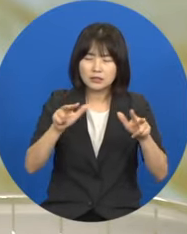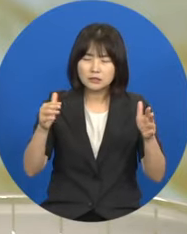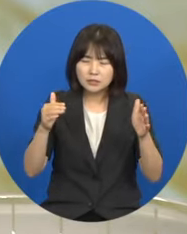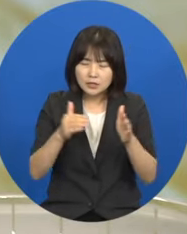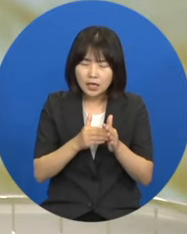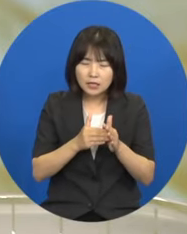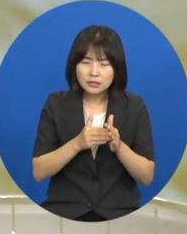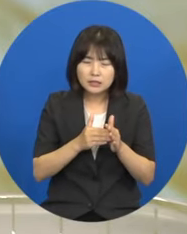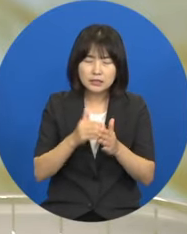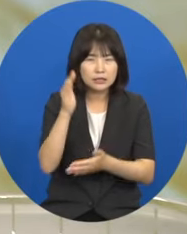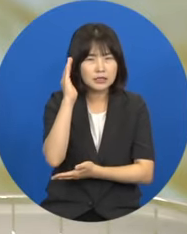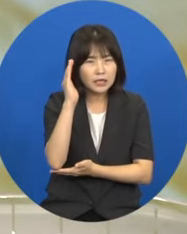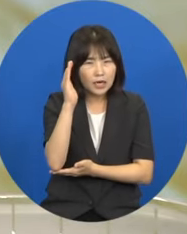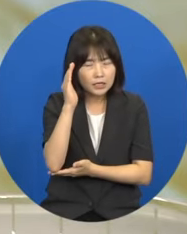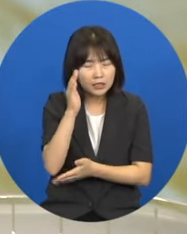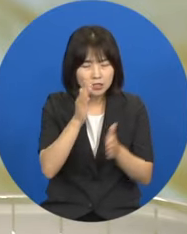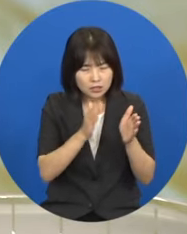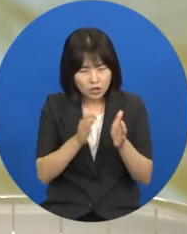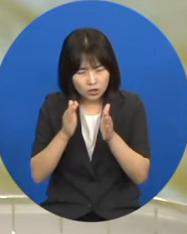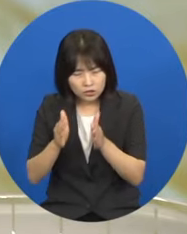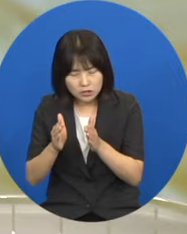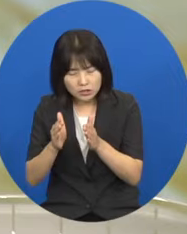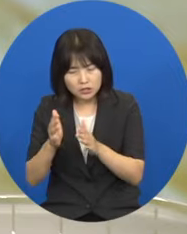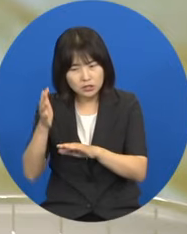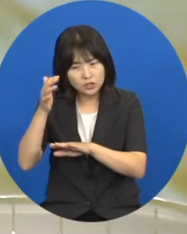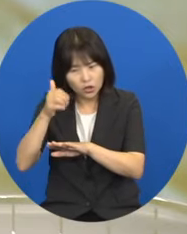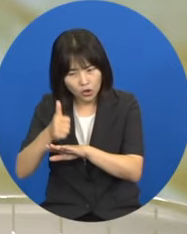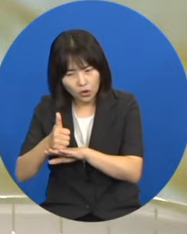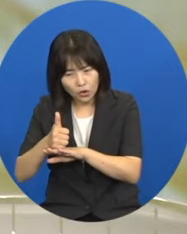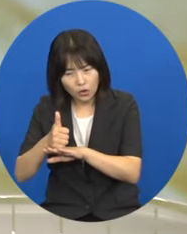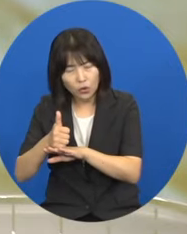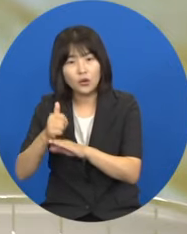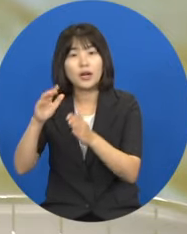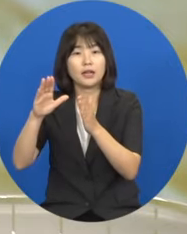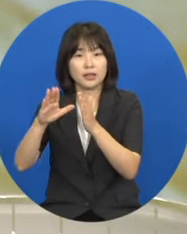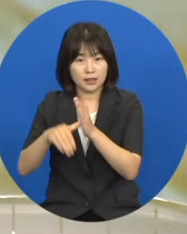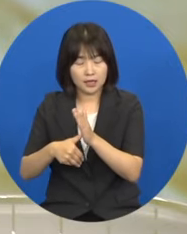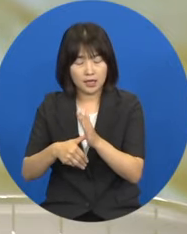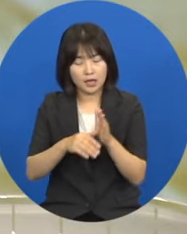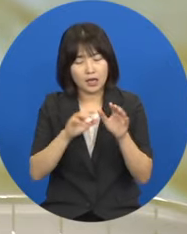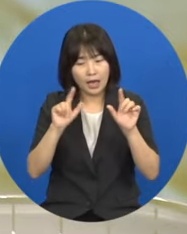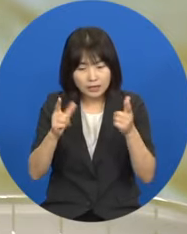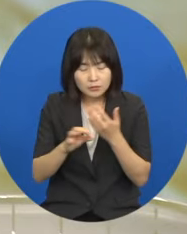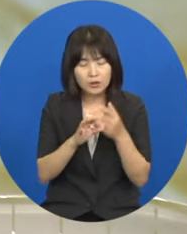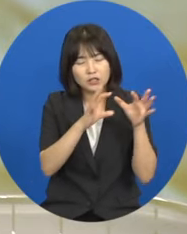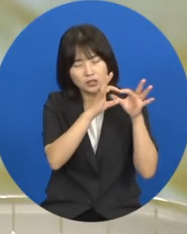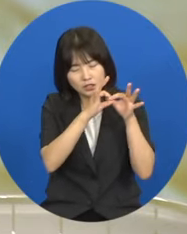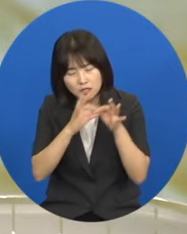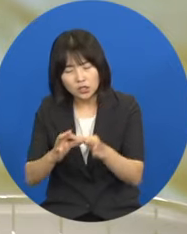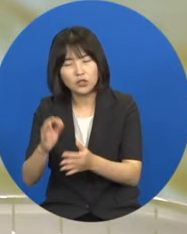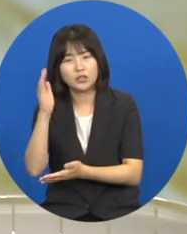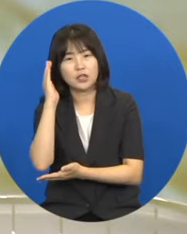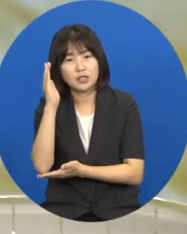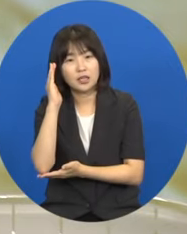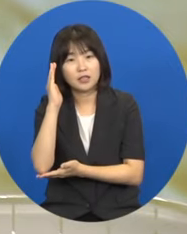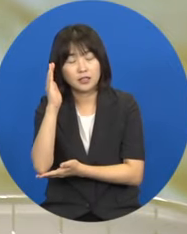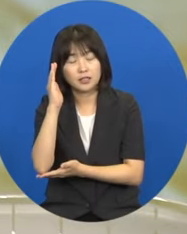이야기를 정리하거나 결론을 내리거나 아니면 적용 포인트를 찾거나 이어서 이야기하겠다라고